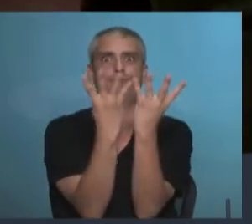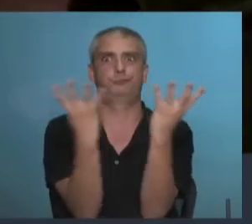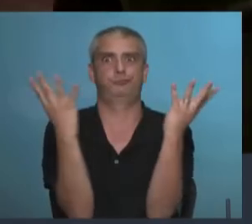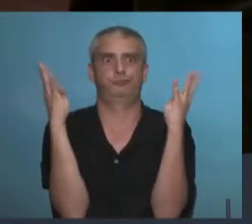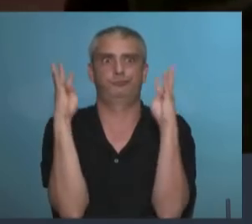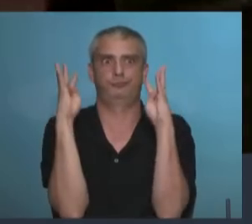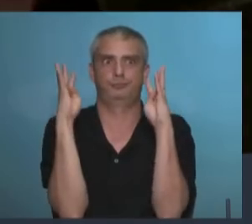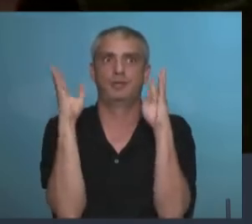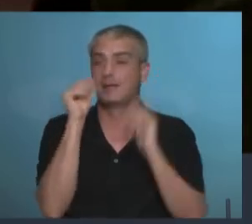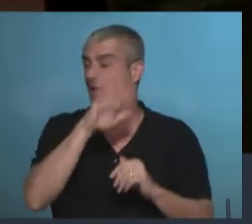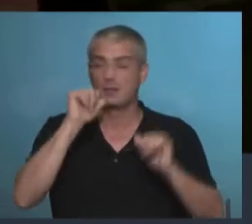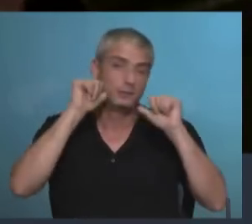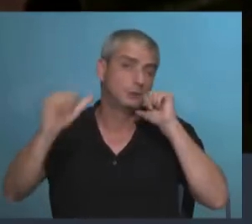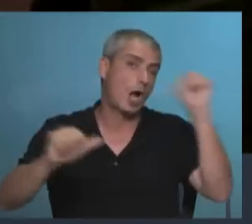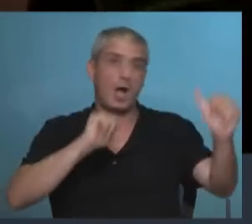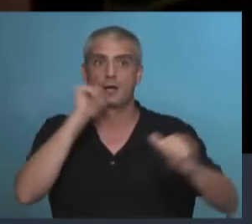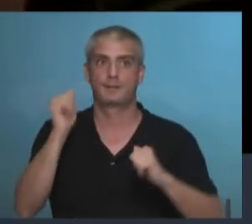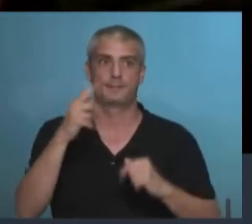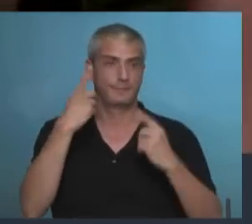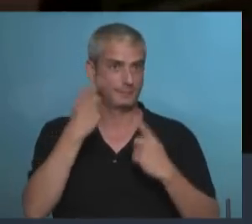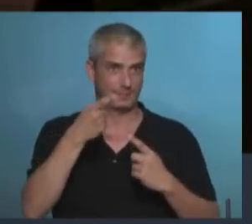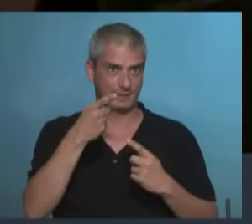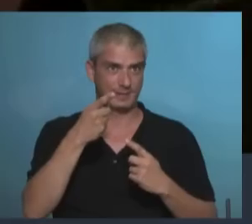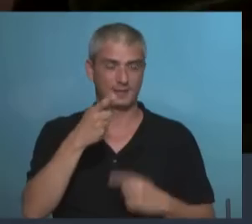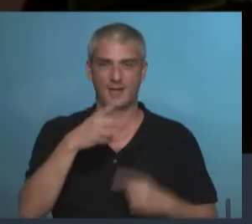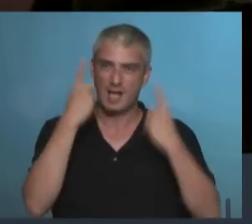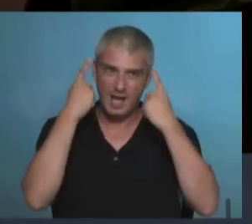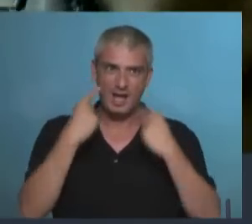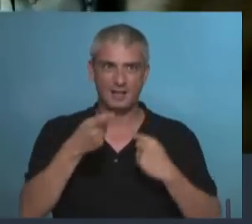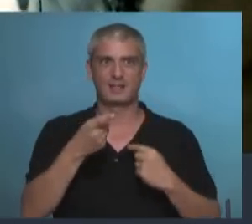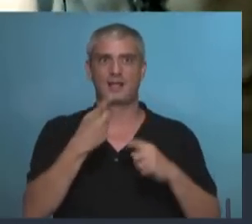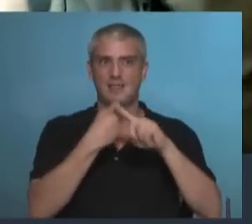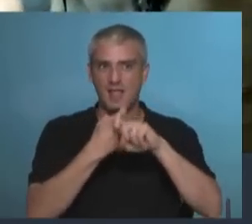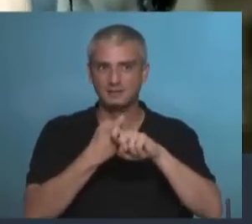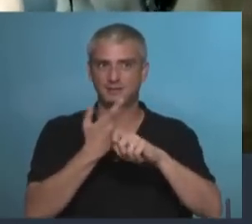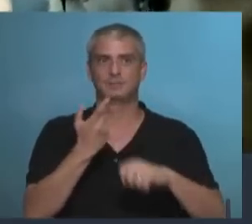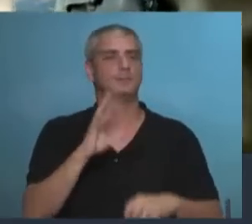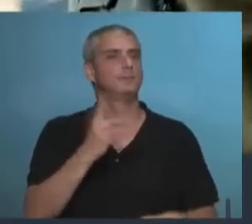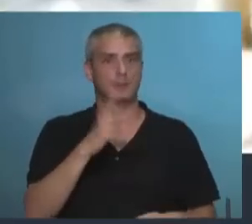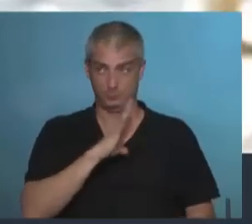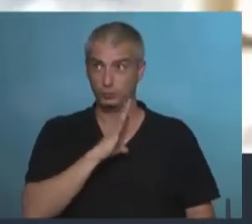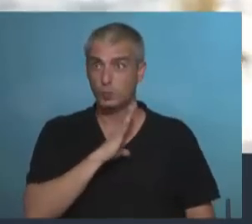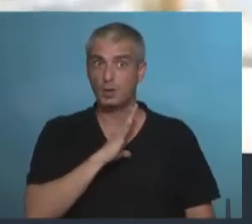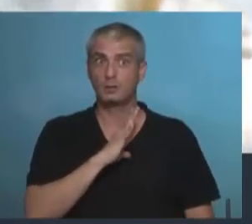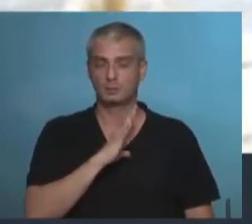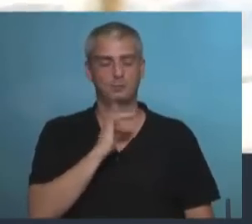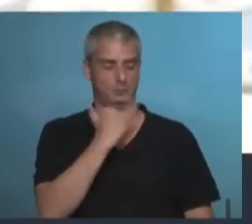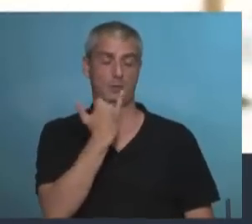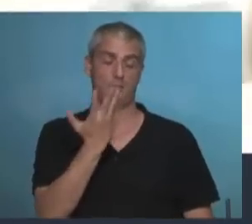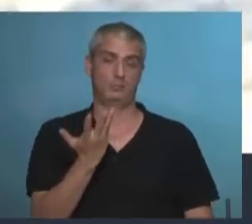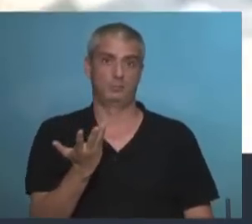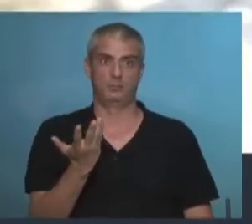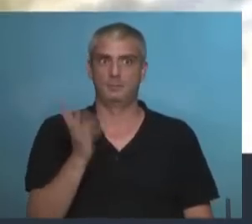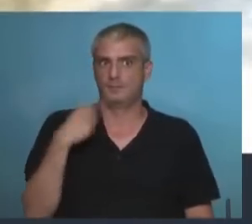גם ילדים שצועקים. חרדת. כן, נאצי. מה היה מסוכן? כן, כאילו גם